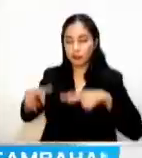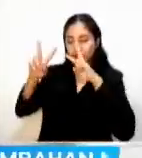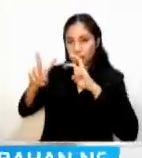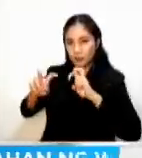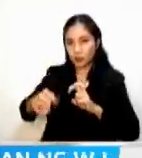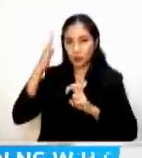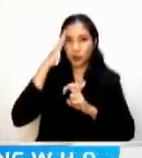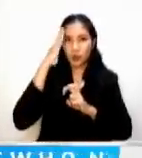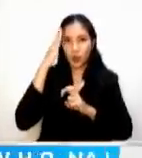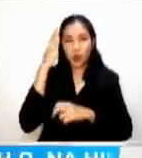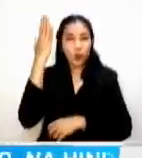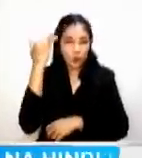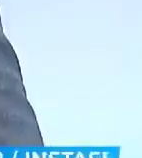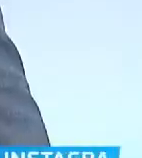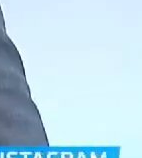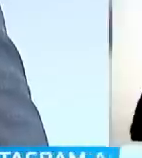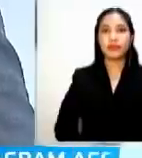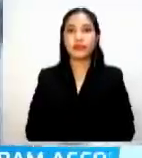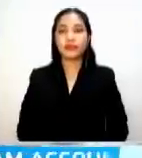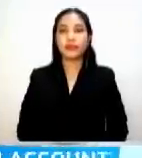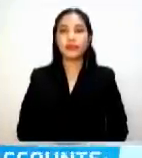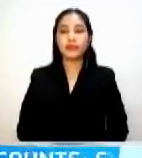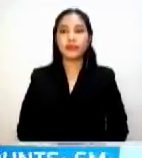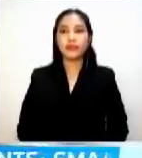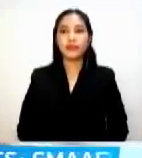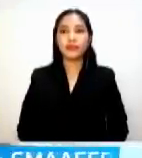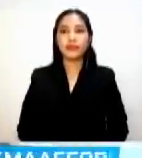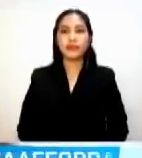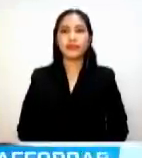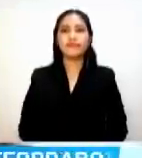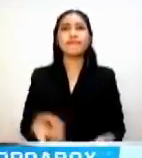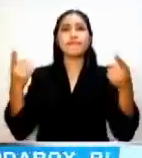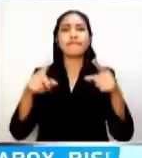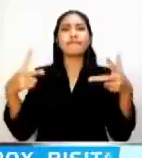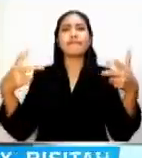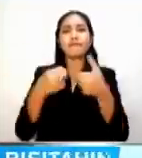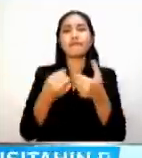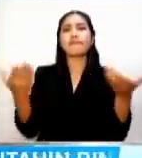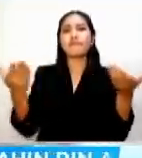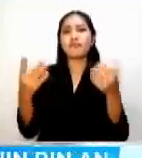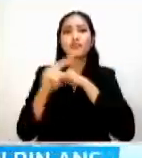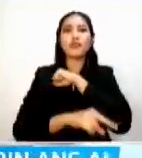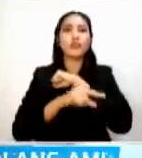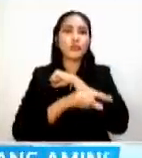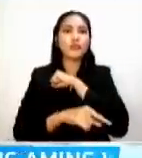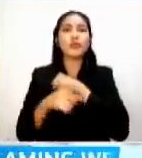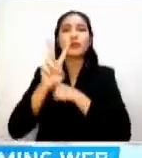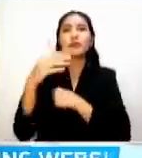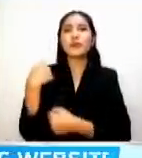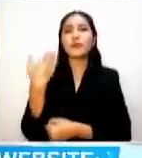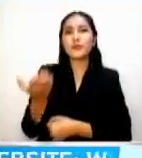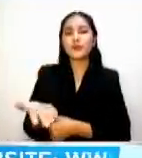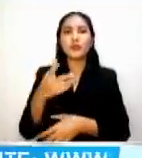John Consulta, GMA News. Aksidente sa Tayabas, Quezon. Dalawang patay matapos araruhin ng isang truck ang ilang sasakyan